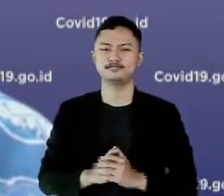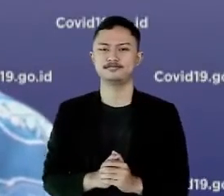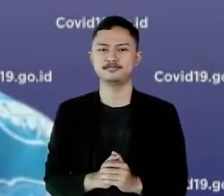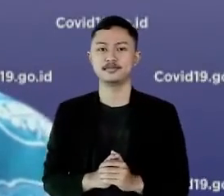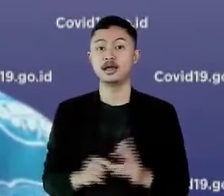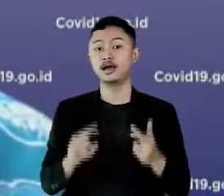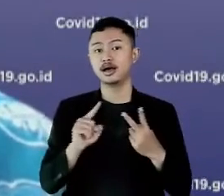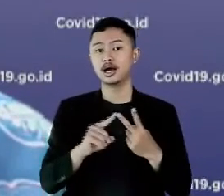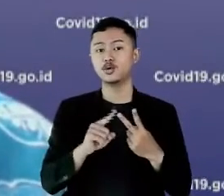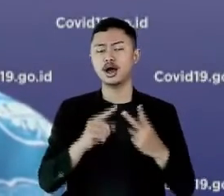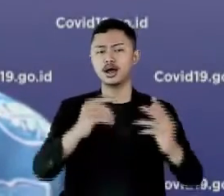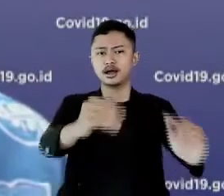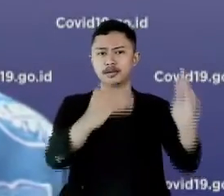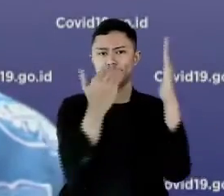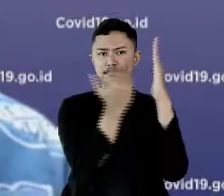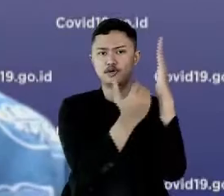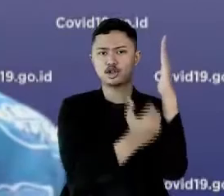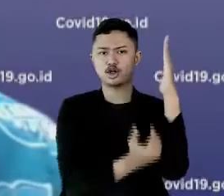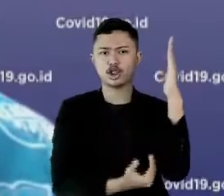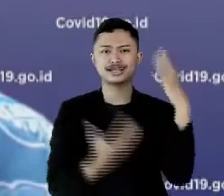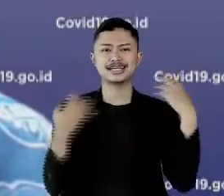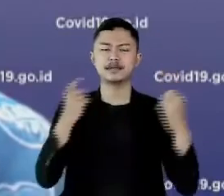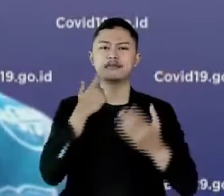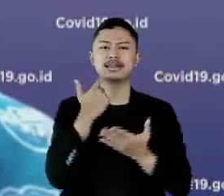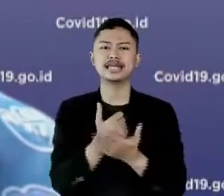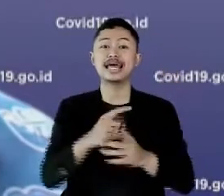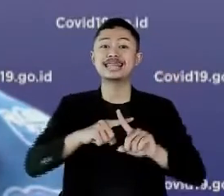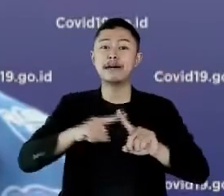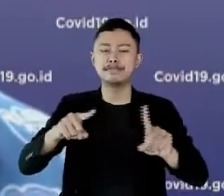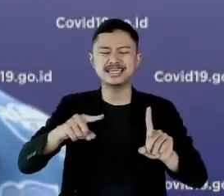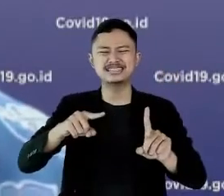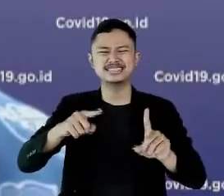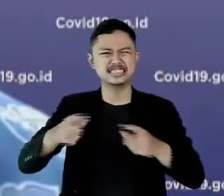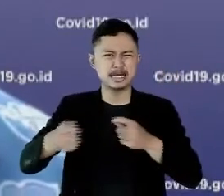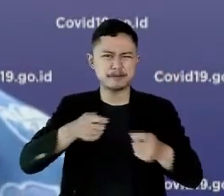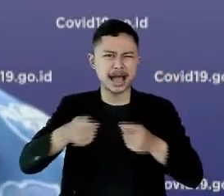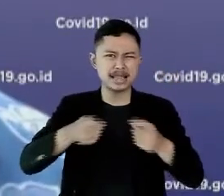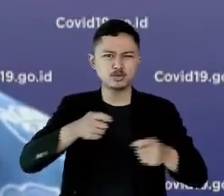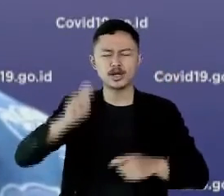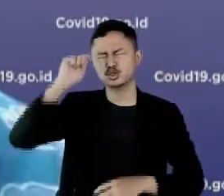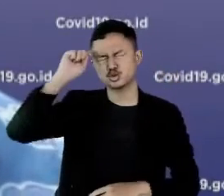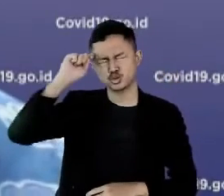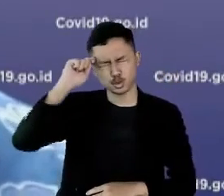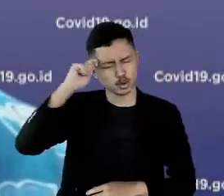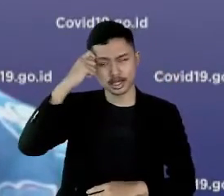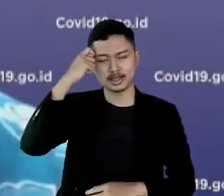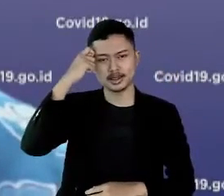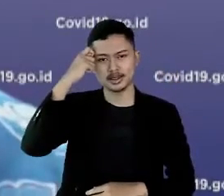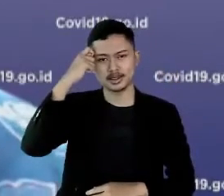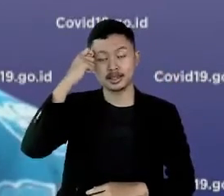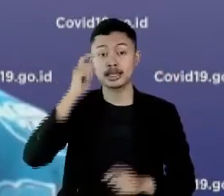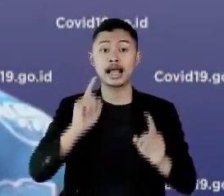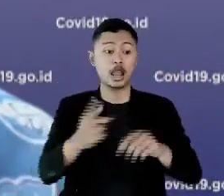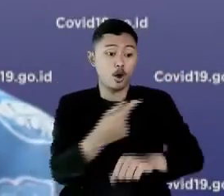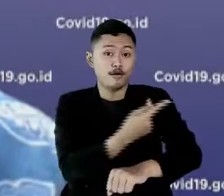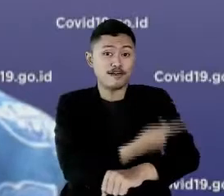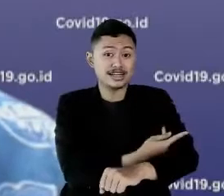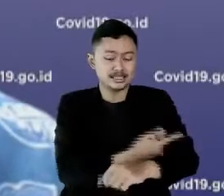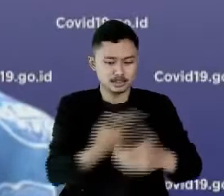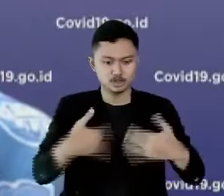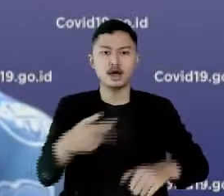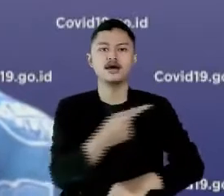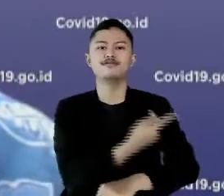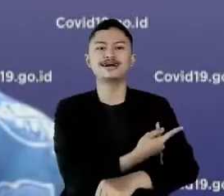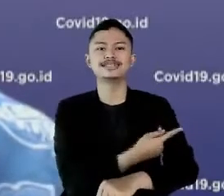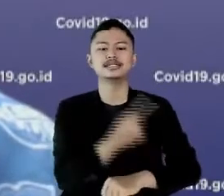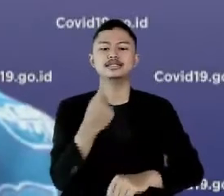protokol kesehatan ini sangat penting sebetulnya, cuma emang mengontrolnya susah, indikatornya susah gitu ya. Itu kan lebih susah. Kalau vaksin kan ya udah